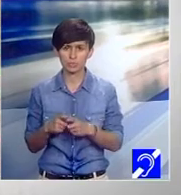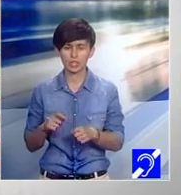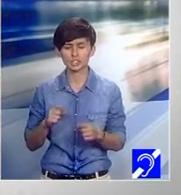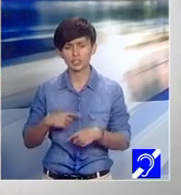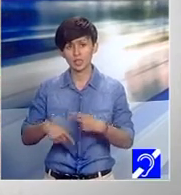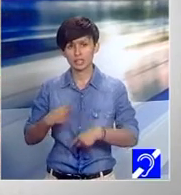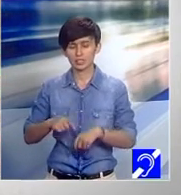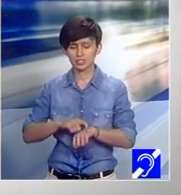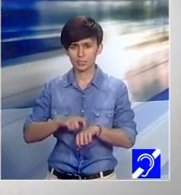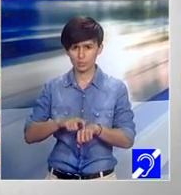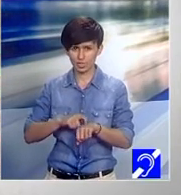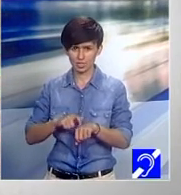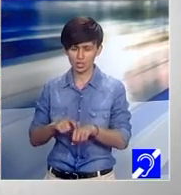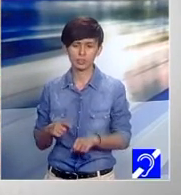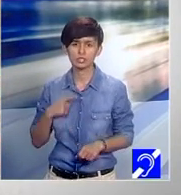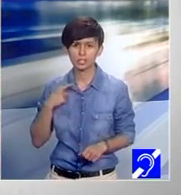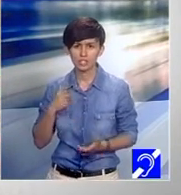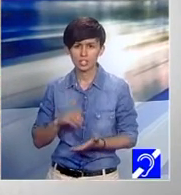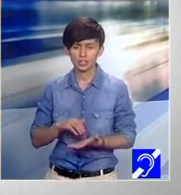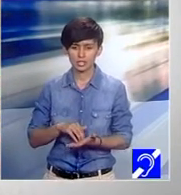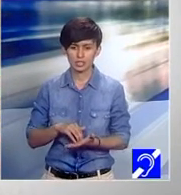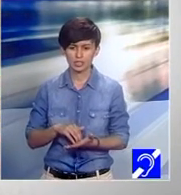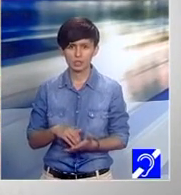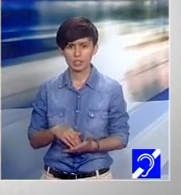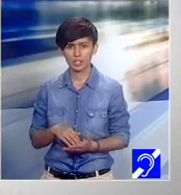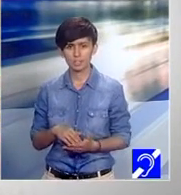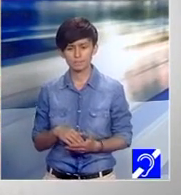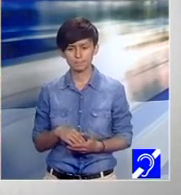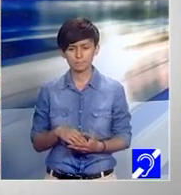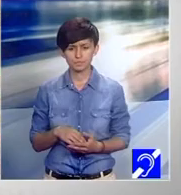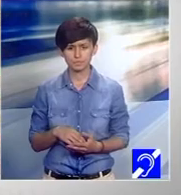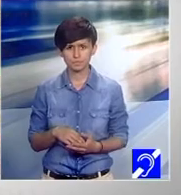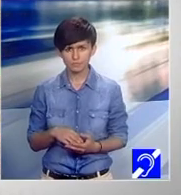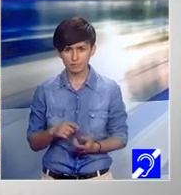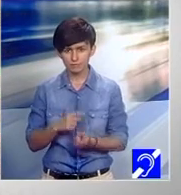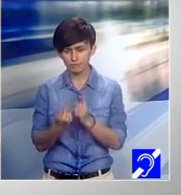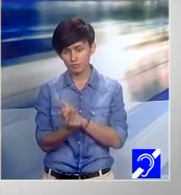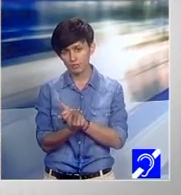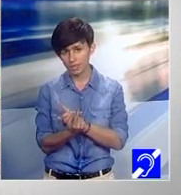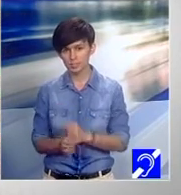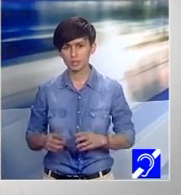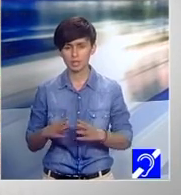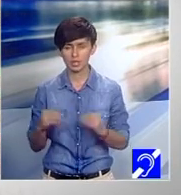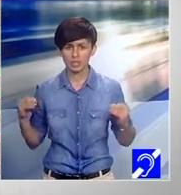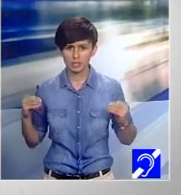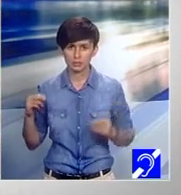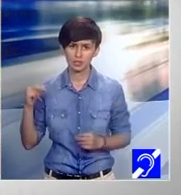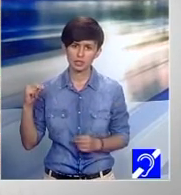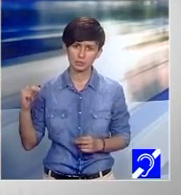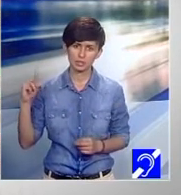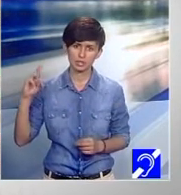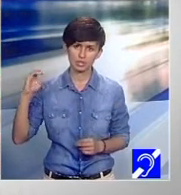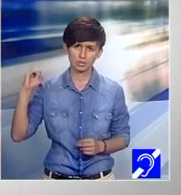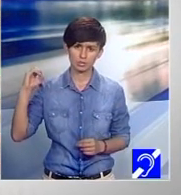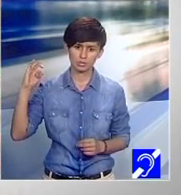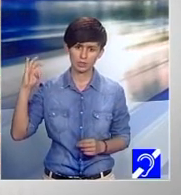pe de altă parte este nevoie de a substitui practic lipsa de proteine și lipsa de altor aminoacizi